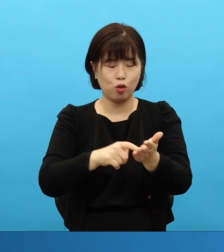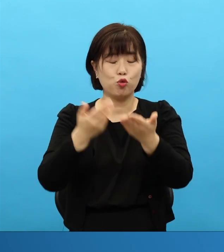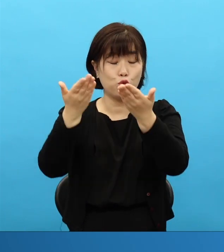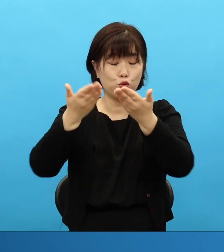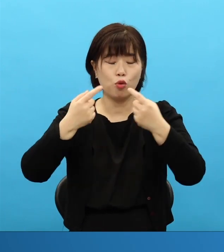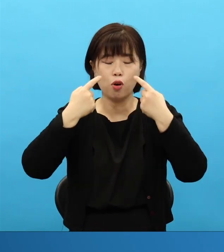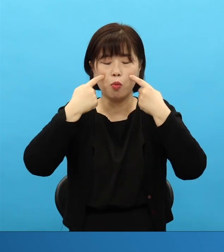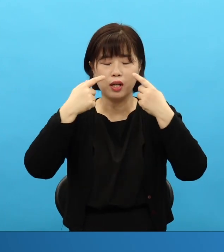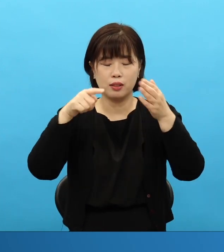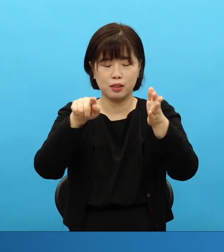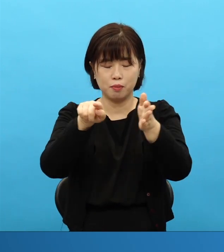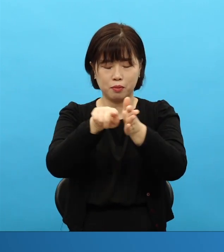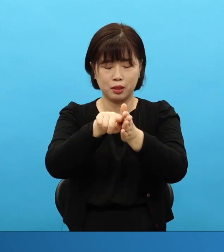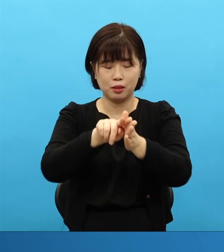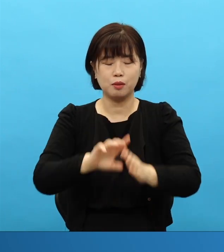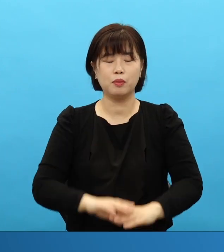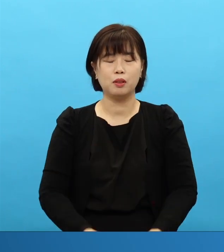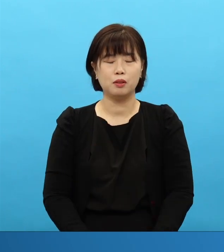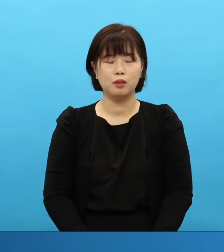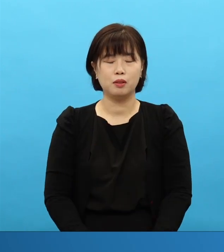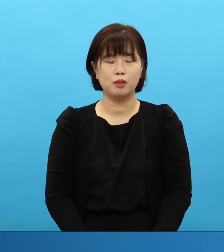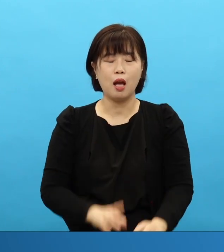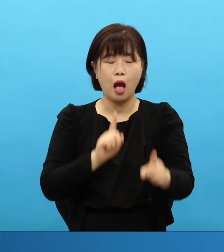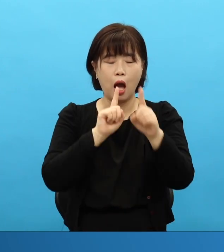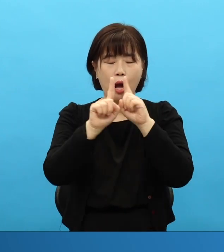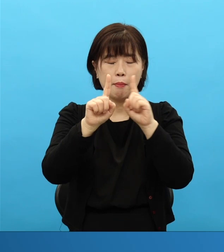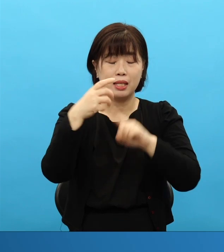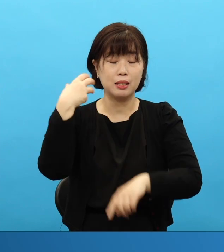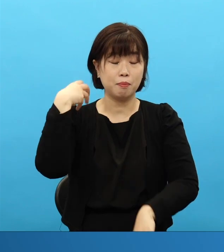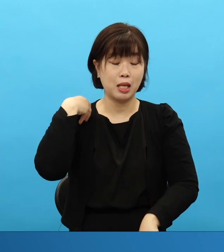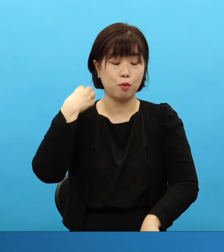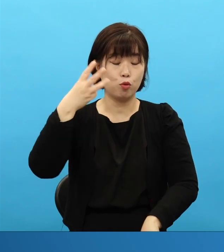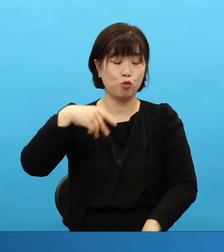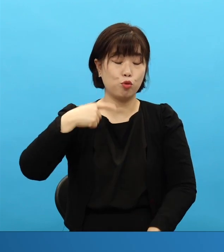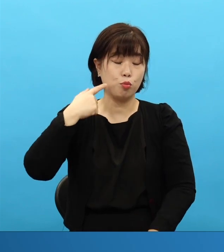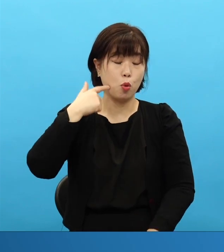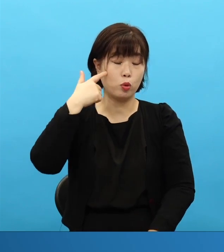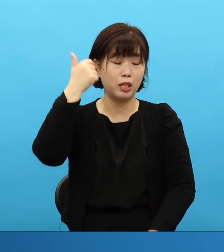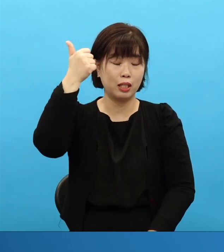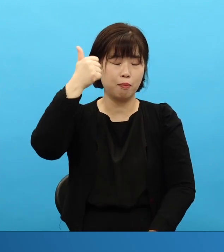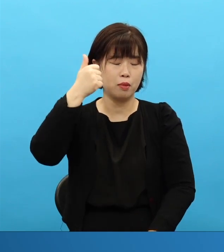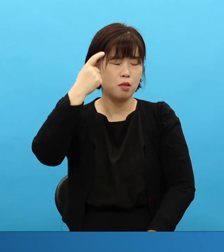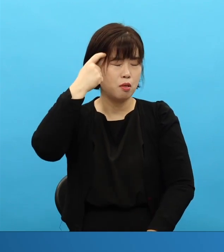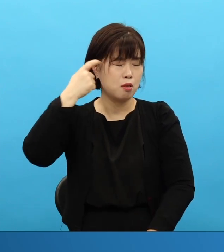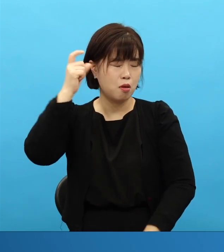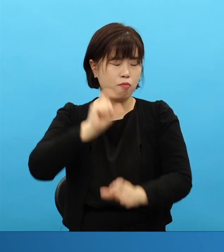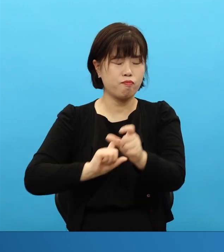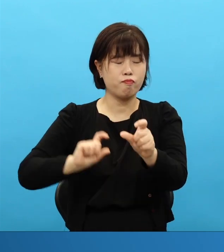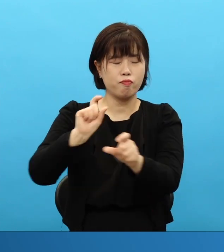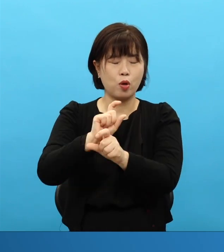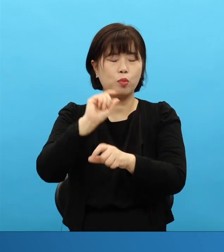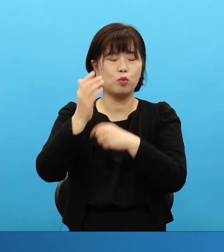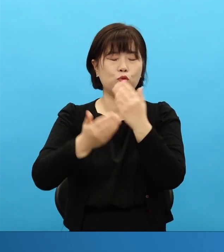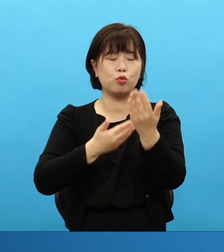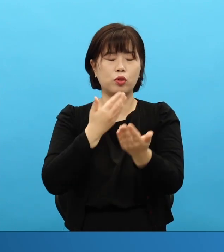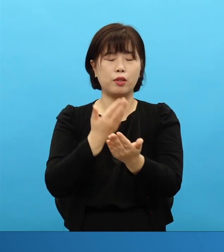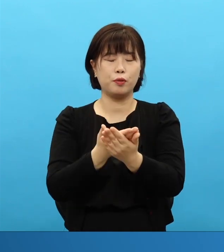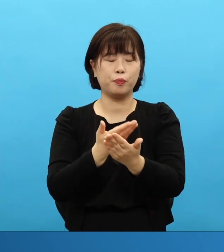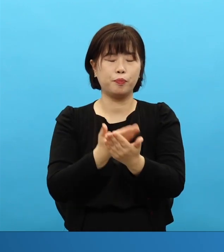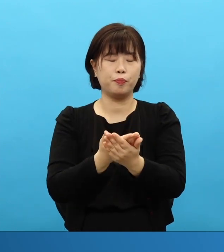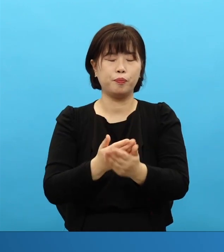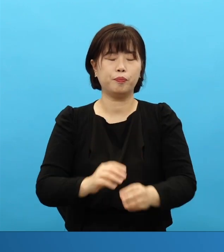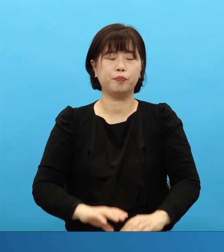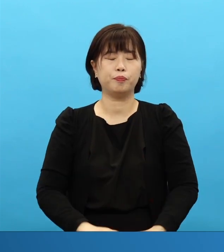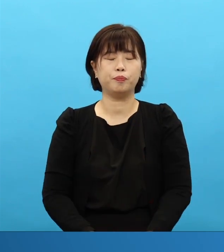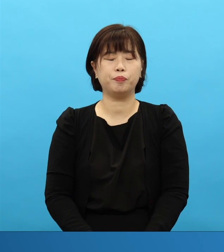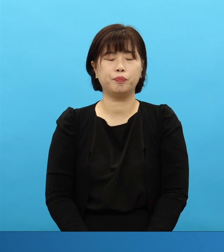CVDIP. 말씀 전해주시는 류광수 목사님께 갑절의 영감을 주세요. Pour down your double portion of spirit upon Reverend Yu who